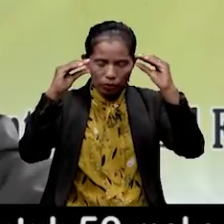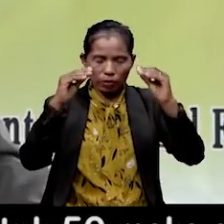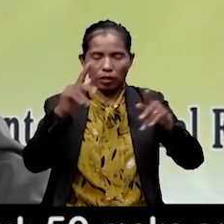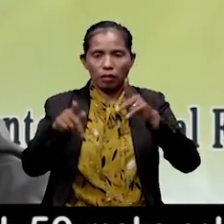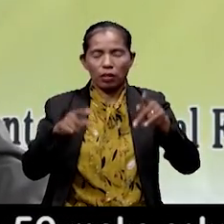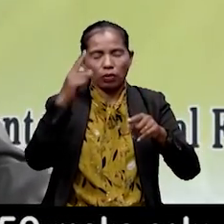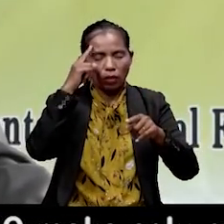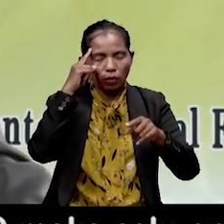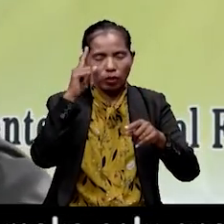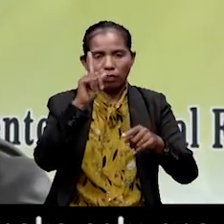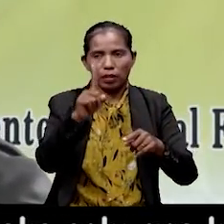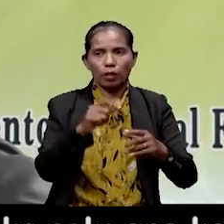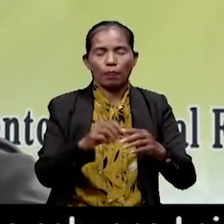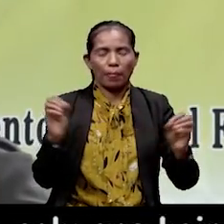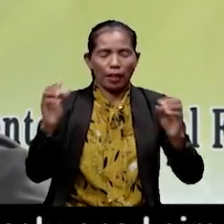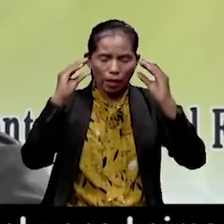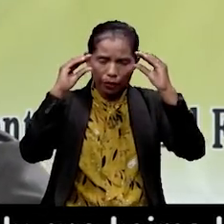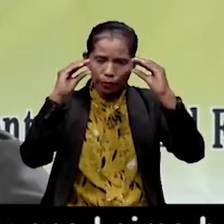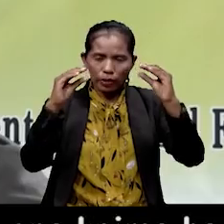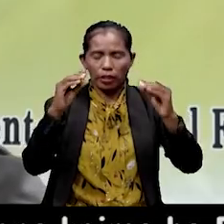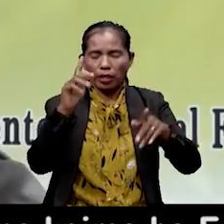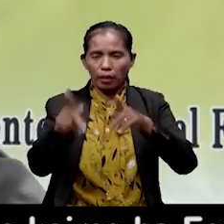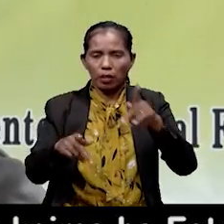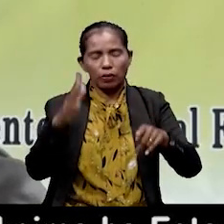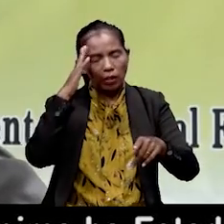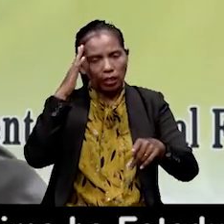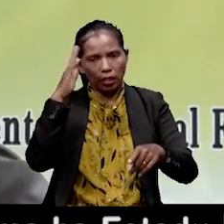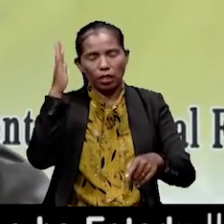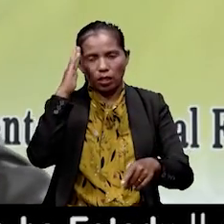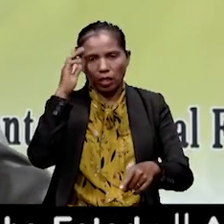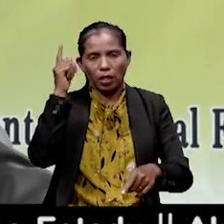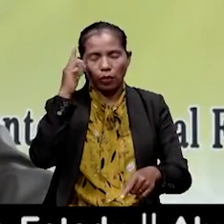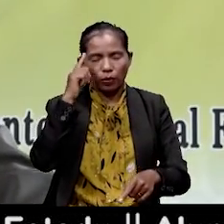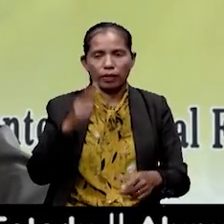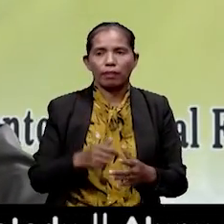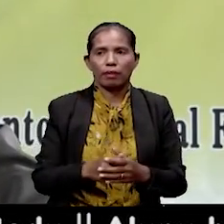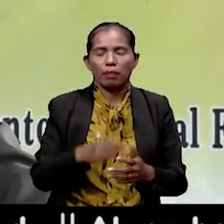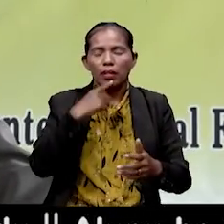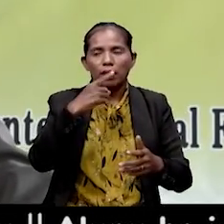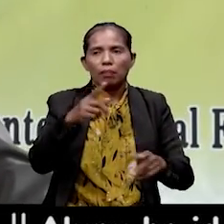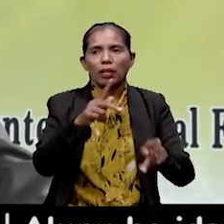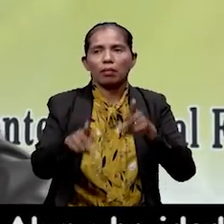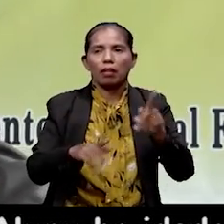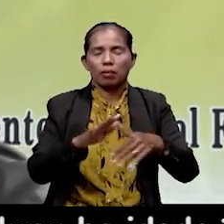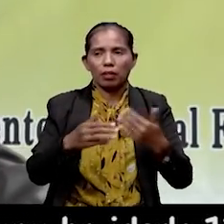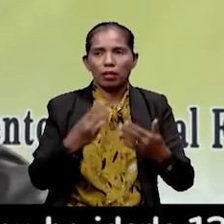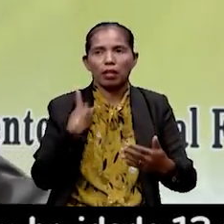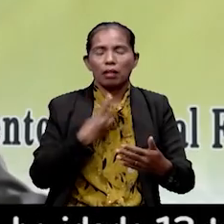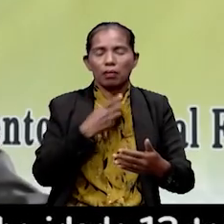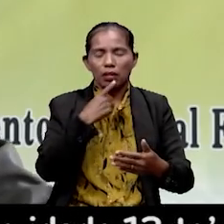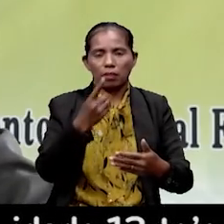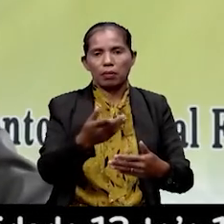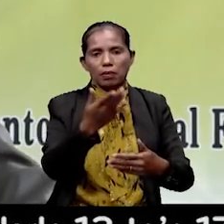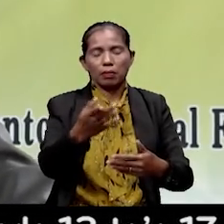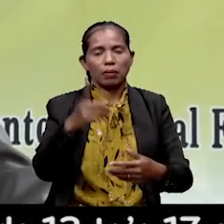rasik. La eduka mos povu atu bela hatene hanoin. Mas badehan ba povu dehan ami dehan ba imi